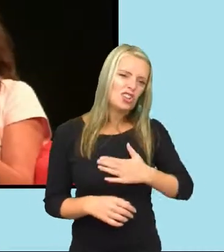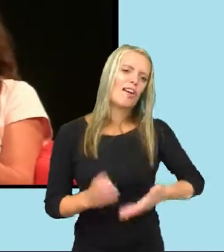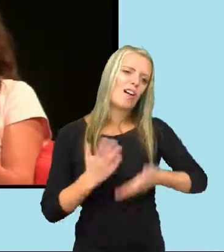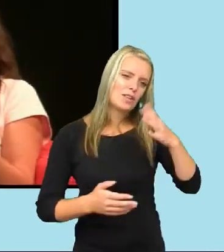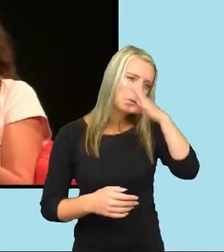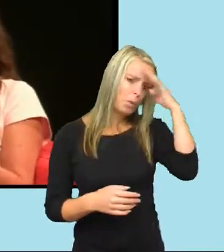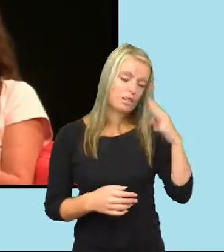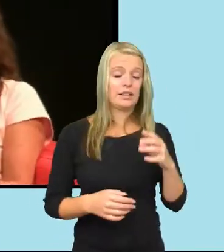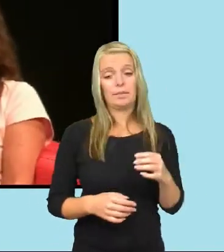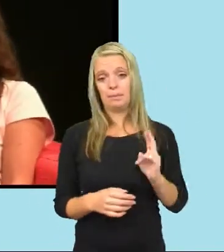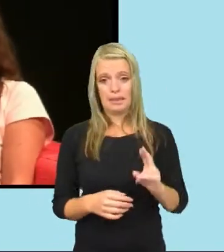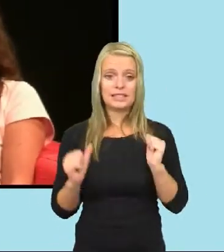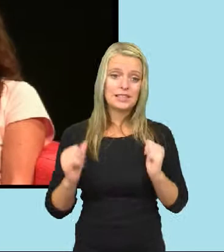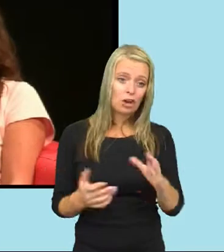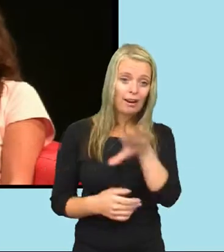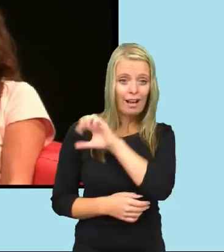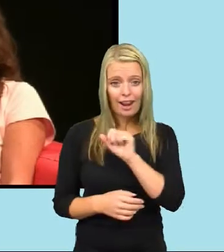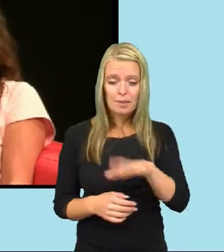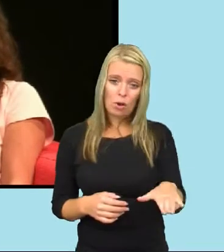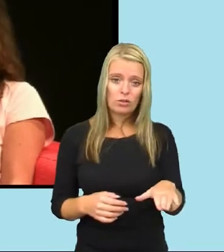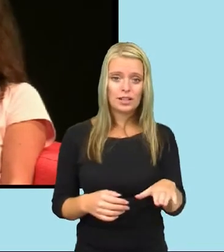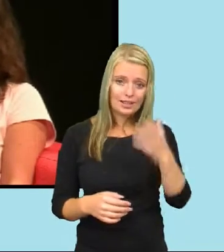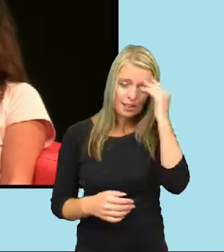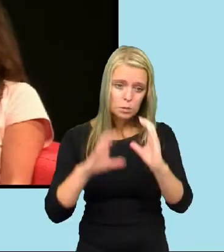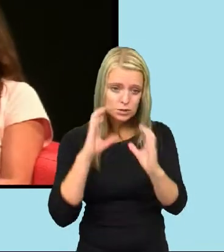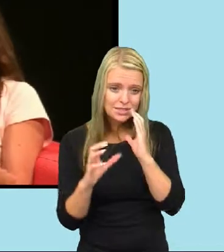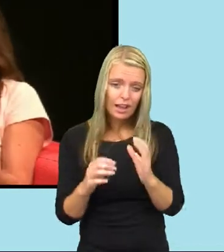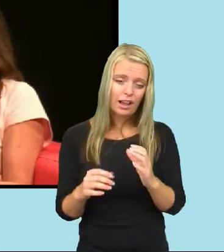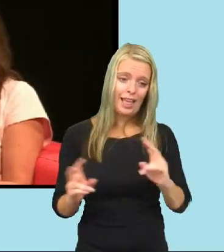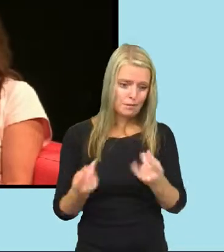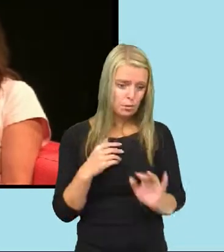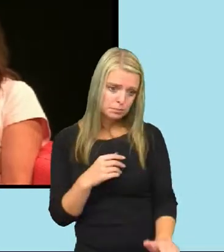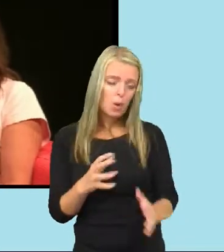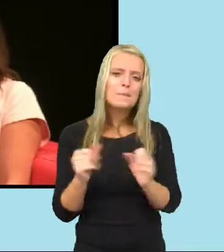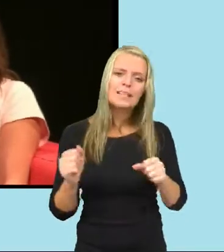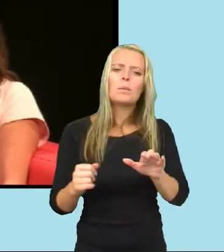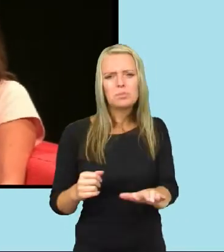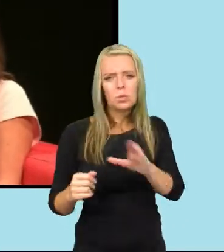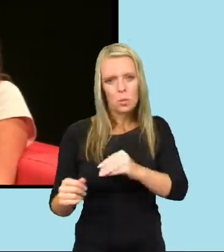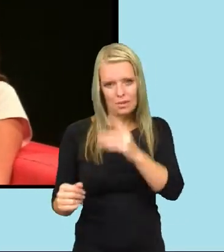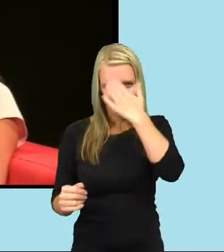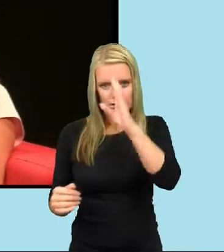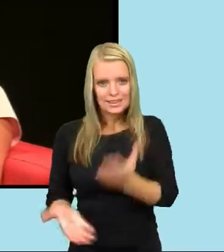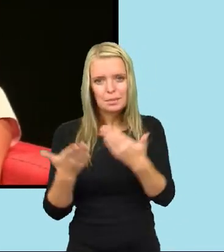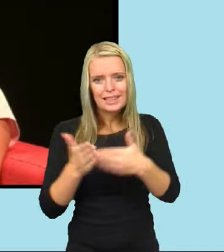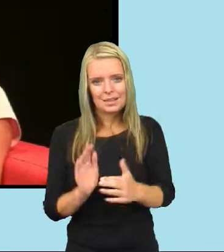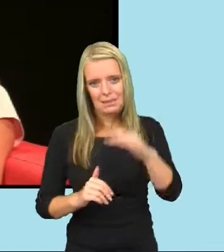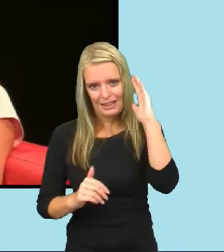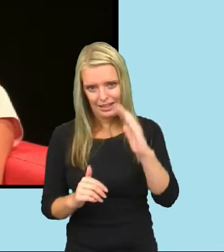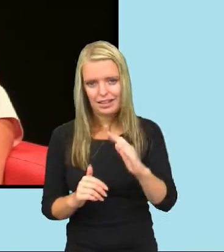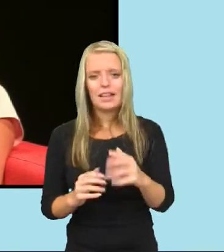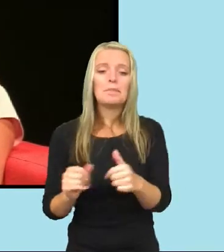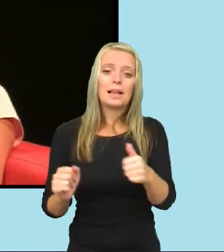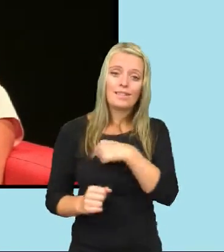kan ju kommunicera även när de är små. Men när de är riktigt små, då kanske man måste hjälpa till lite mer som vuxen. Men vi